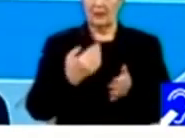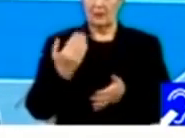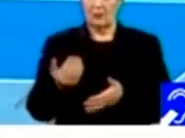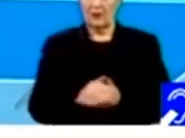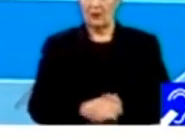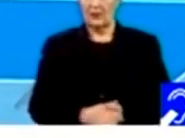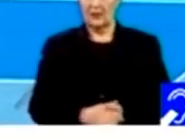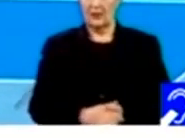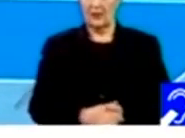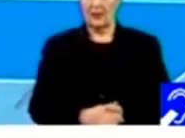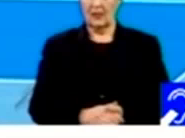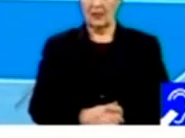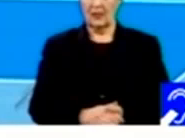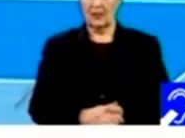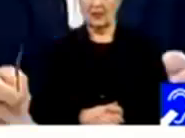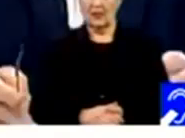dumneavoastră.